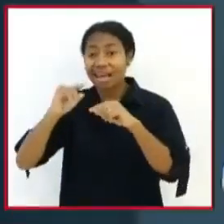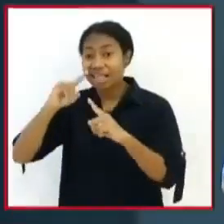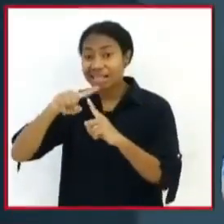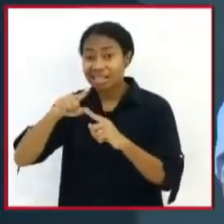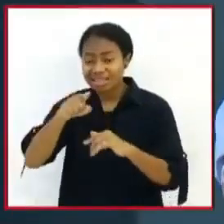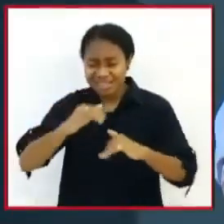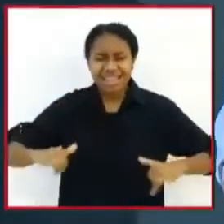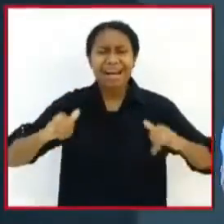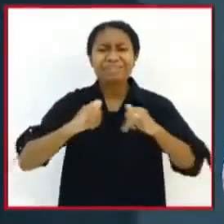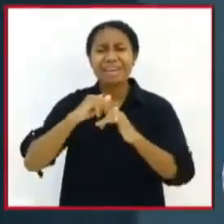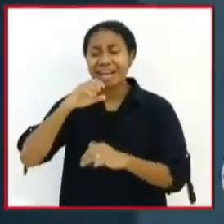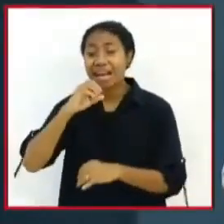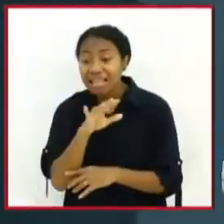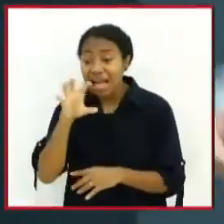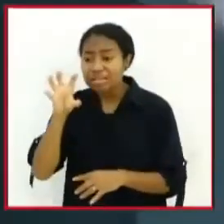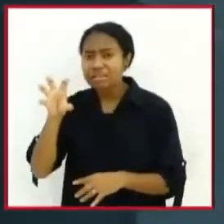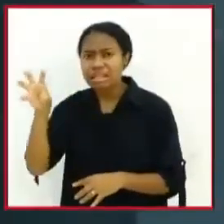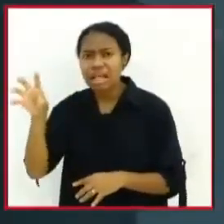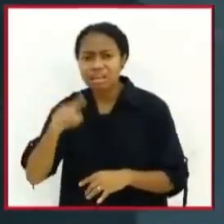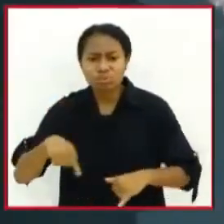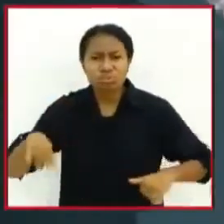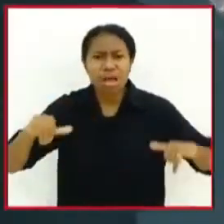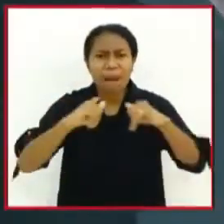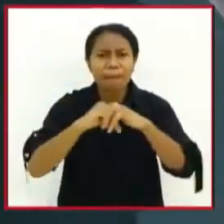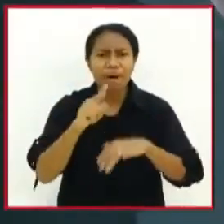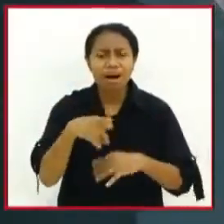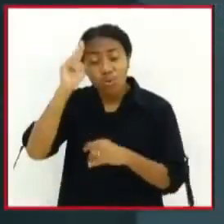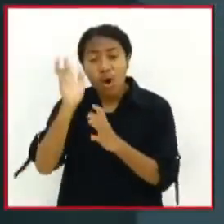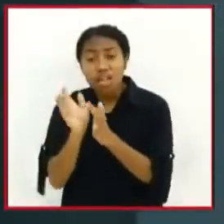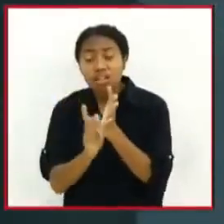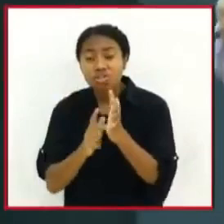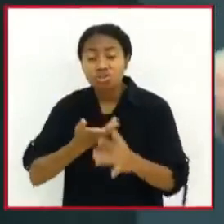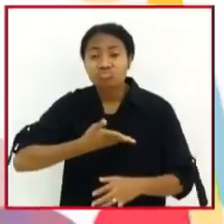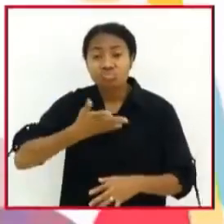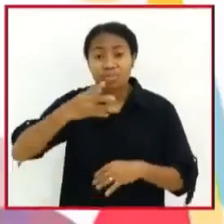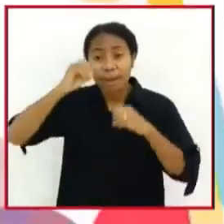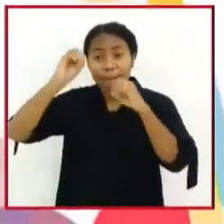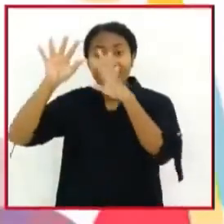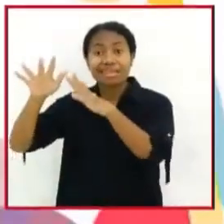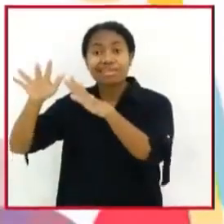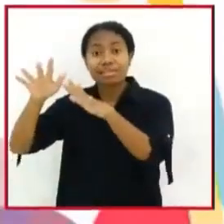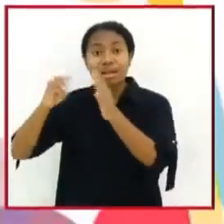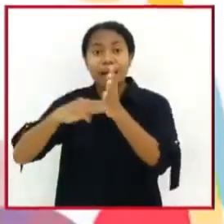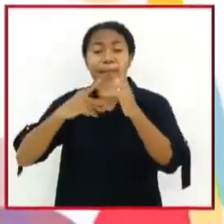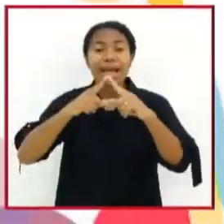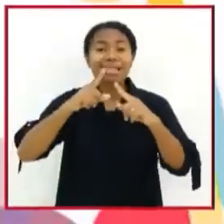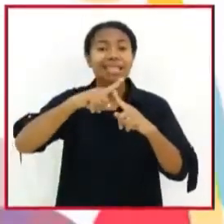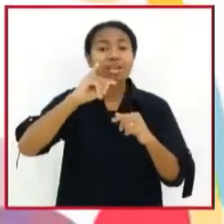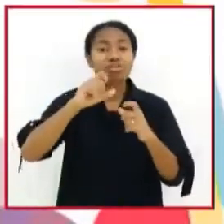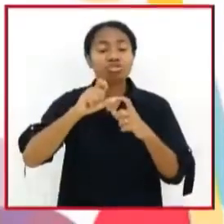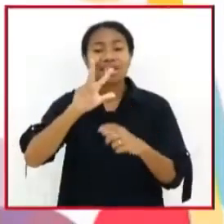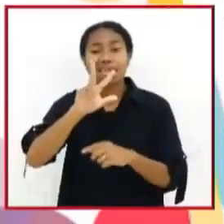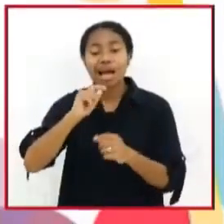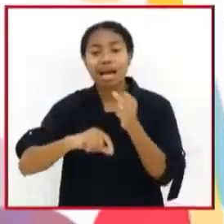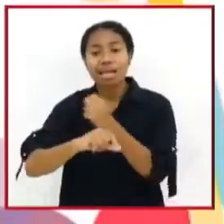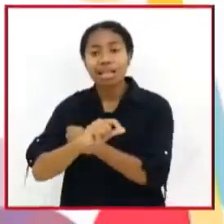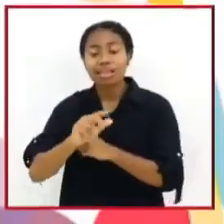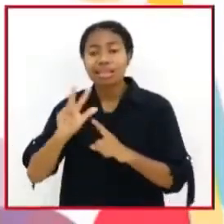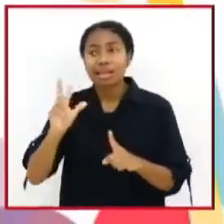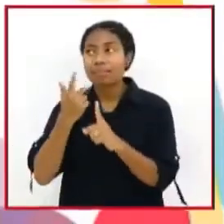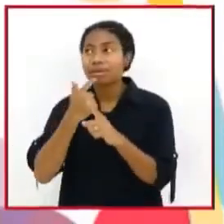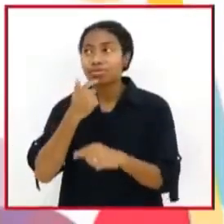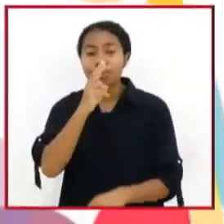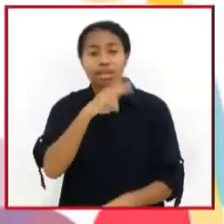setan anak Allah yang Maha Tinggi lalu waktu Yesus dibaptis Matius 3 ayat 17 terdengarlah suara dari